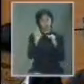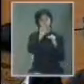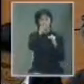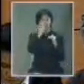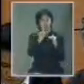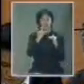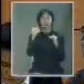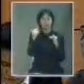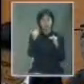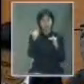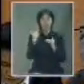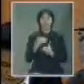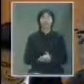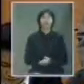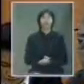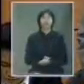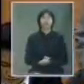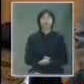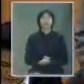รงนี้ท่านครับ